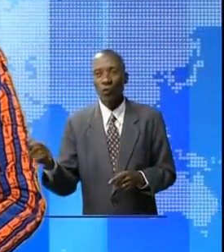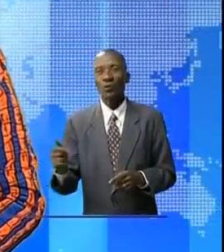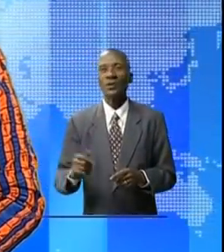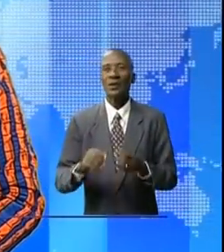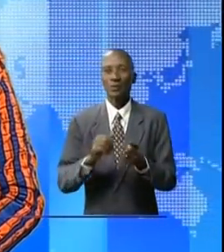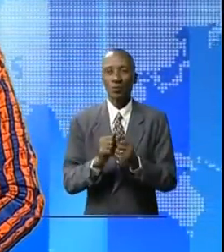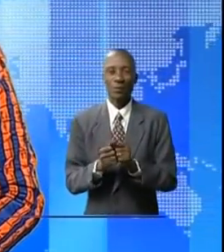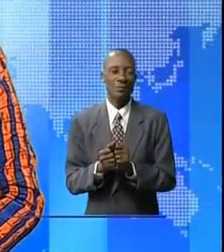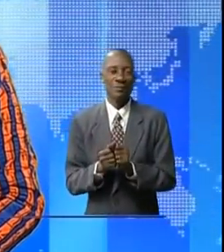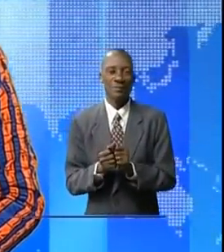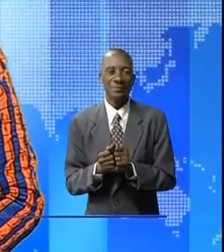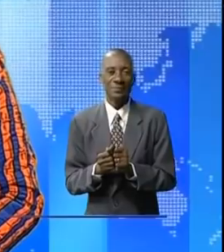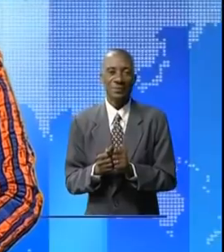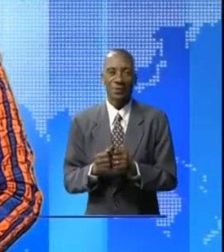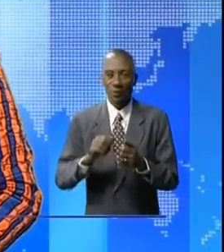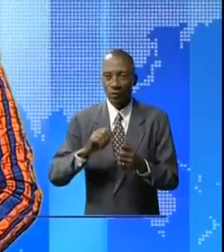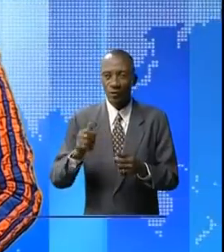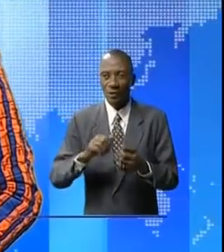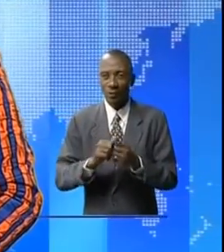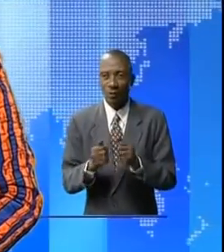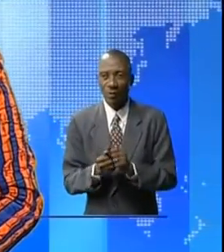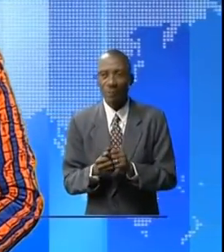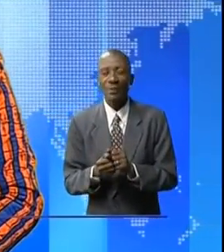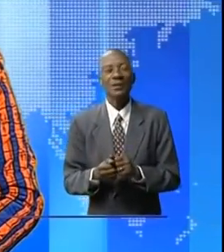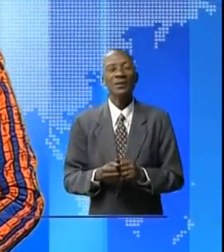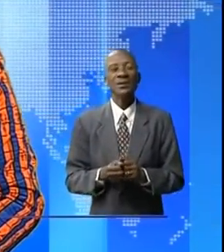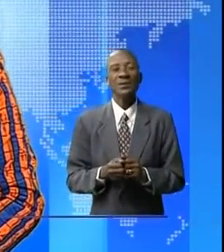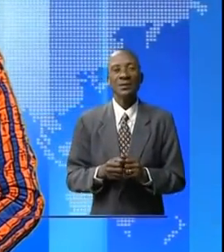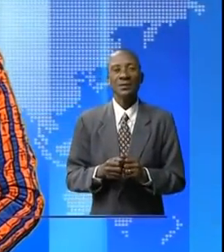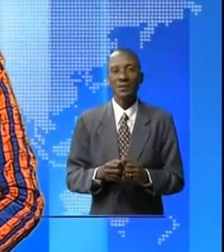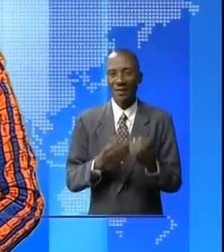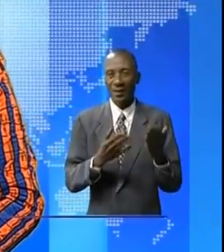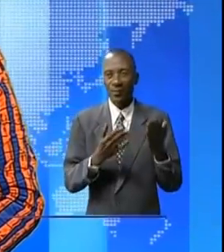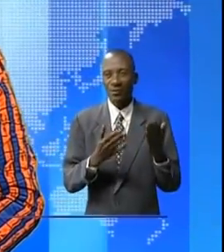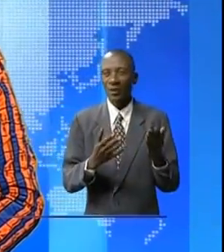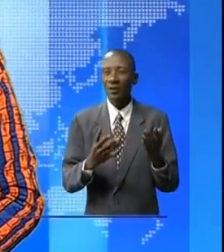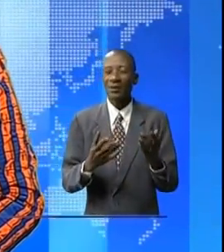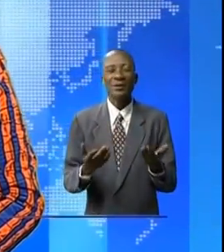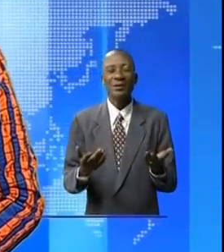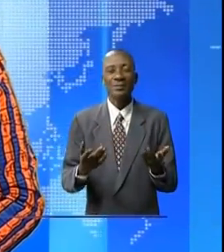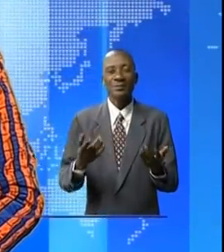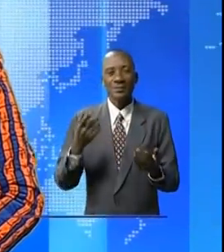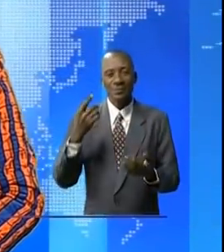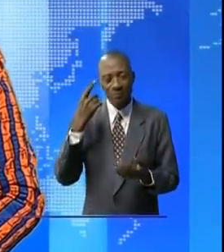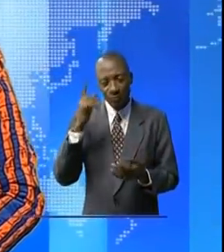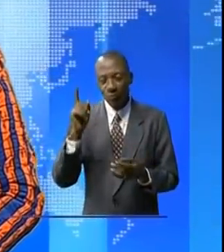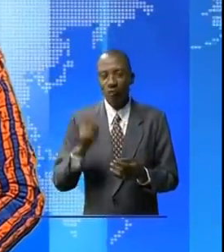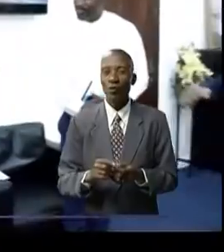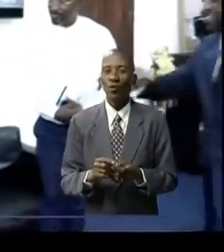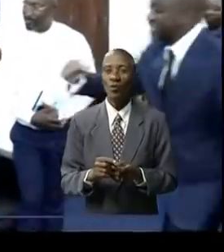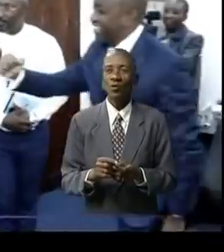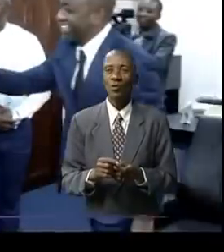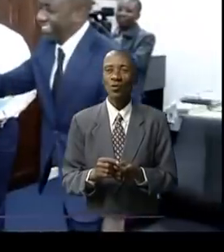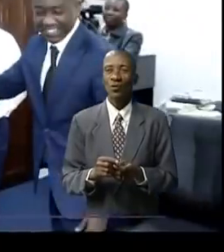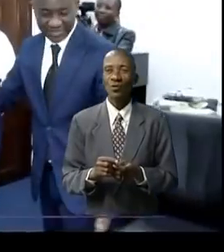que doivent payer les entreprises installées dans la province du Katanga. Un reportage de Bobo Samba rendu par Edith Chala. Semaine